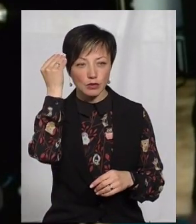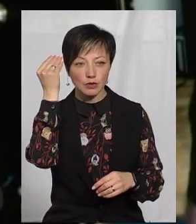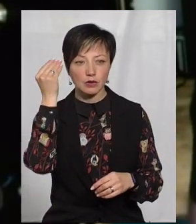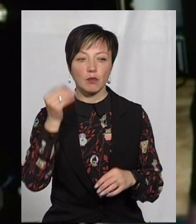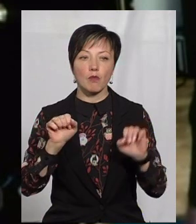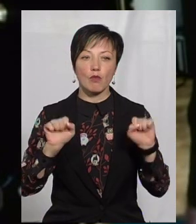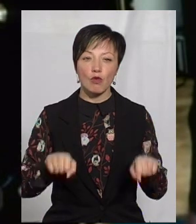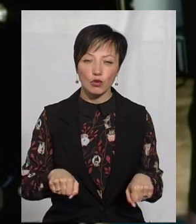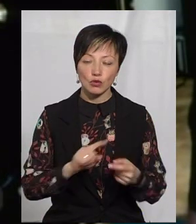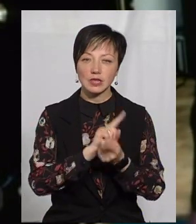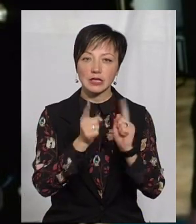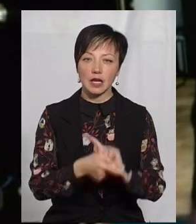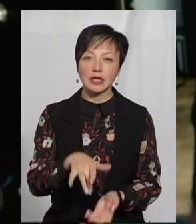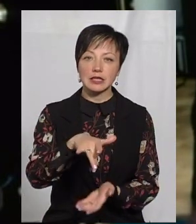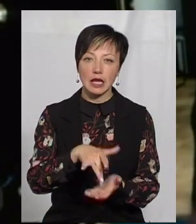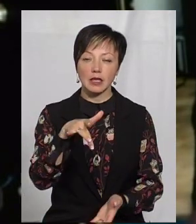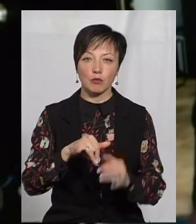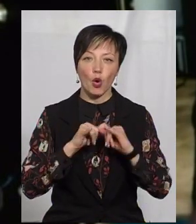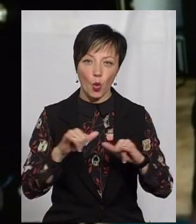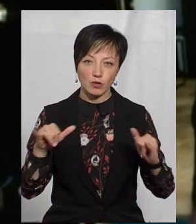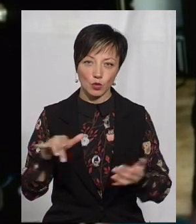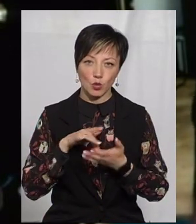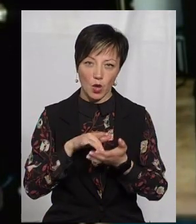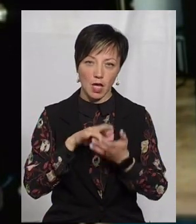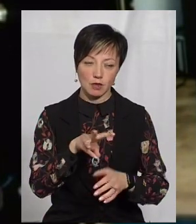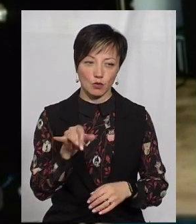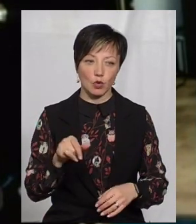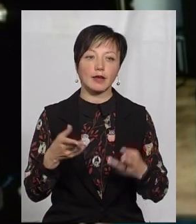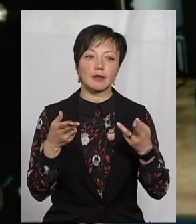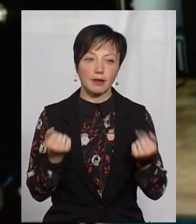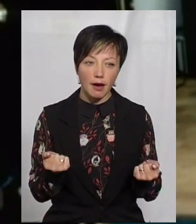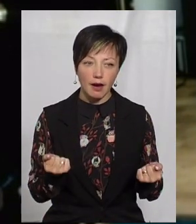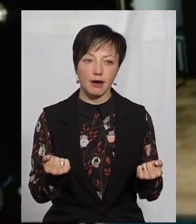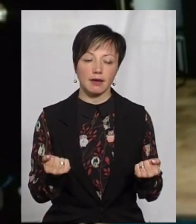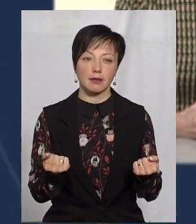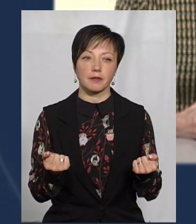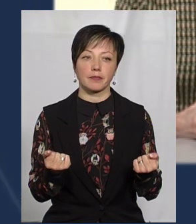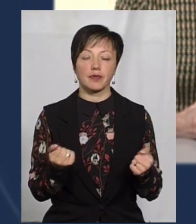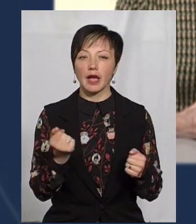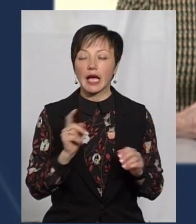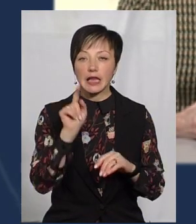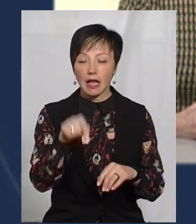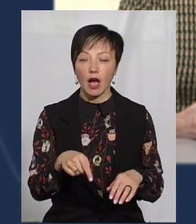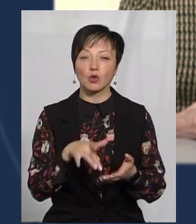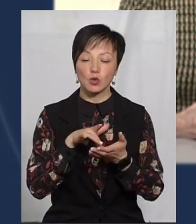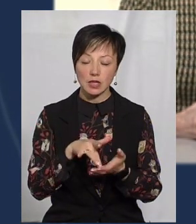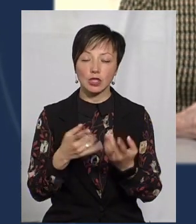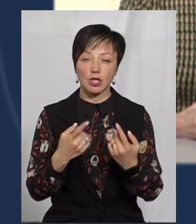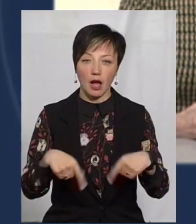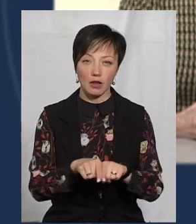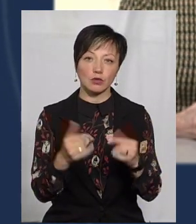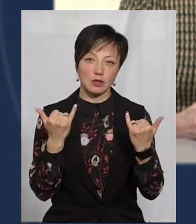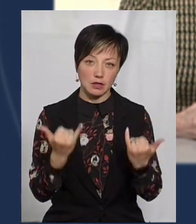зору можуть стати центрами розвитку туризму. Тому так, туристична галузь зараз